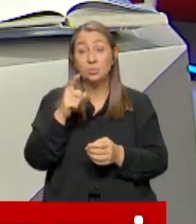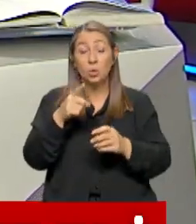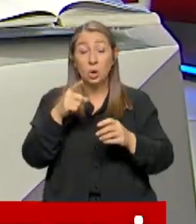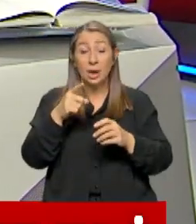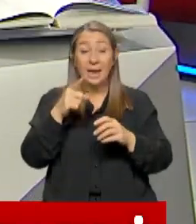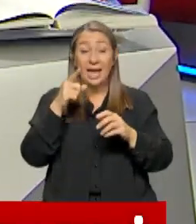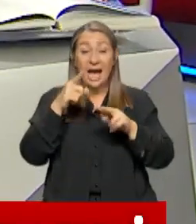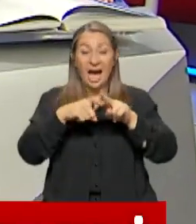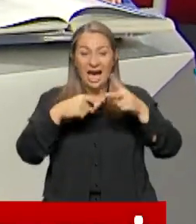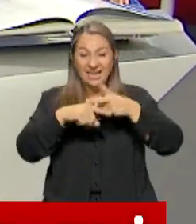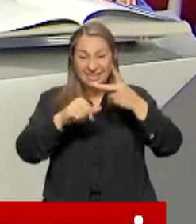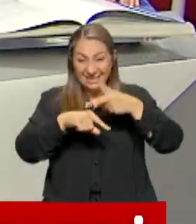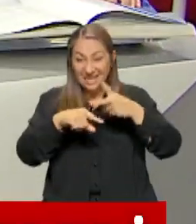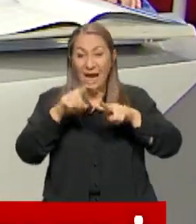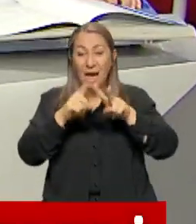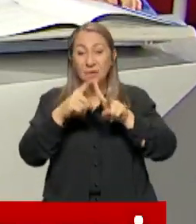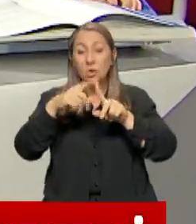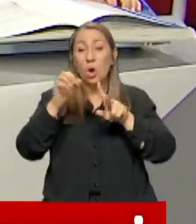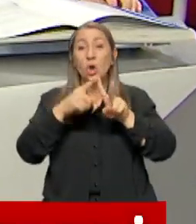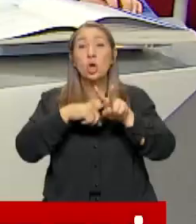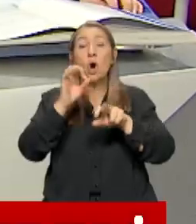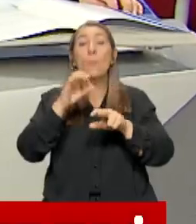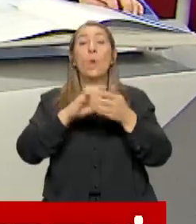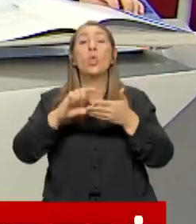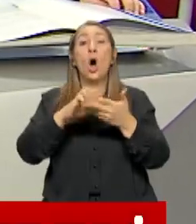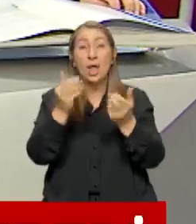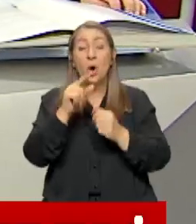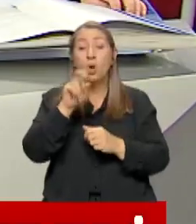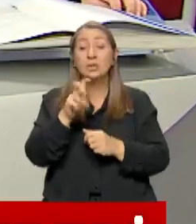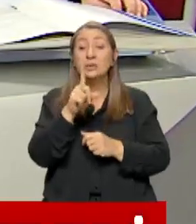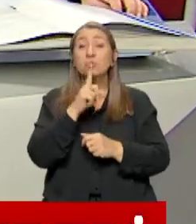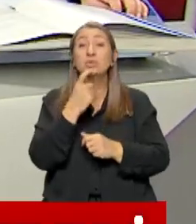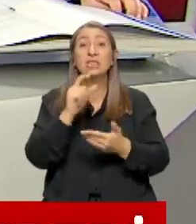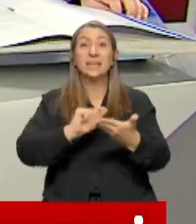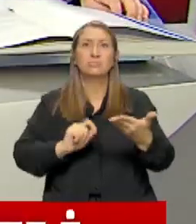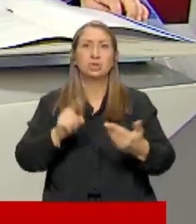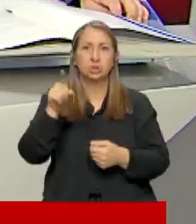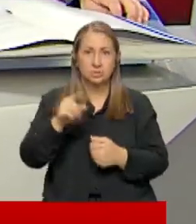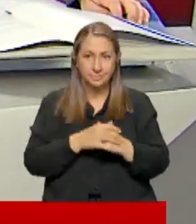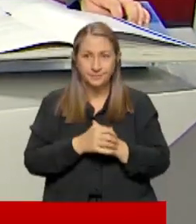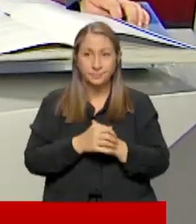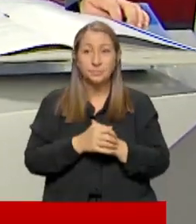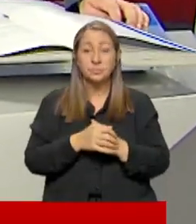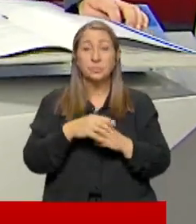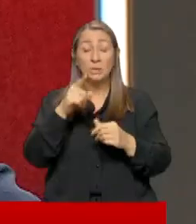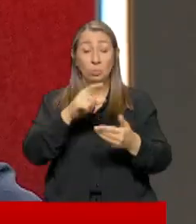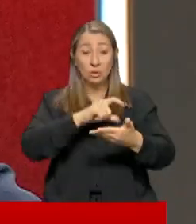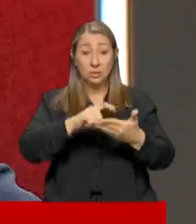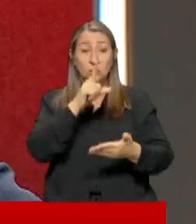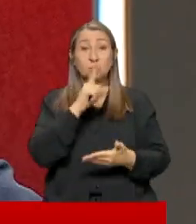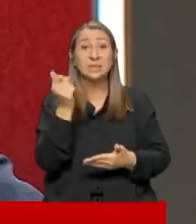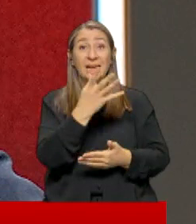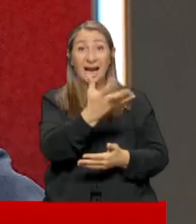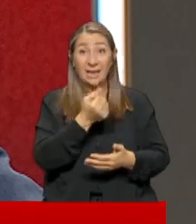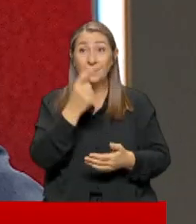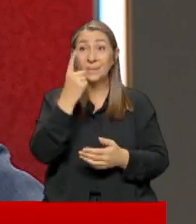aziz Antonio bonolarından alanlar 18 yüzyılda yazılmış bu Buse senetlerinden 100 tane